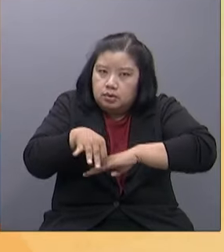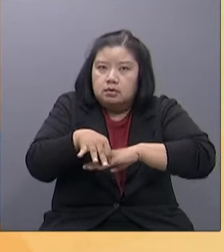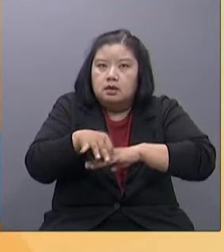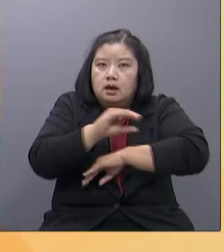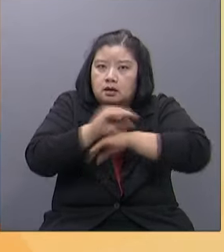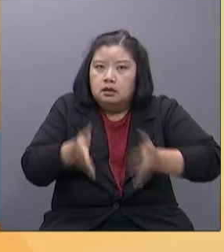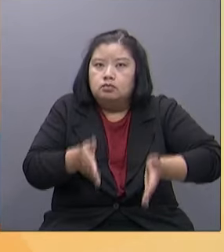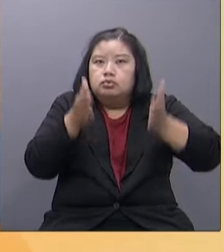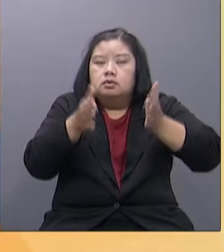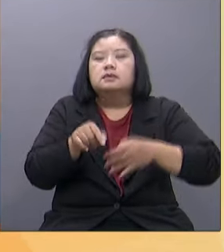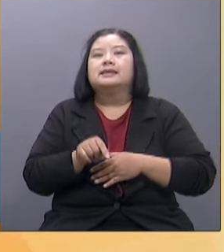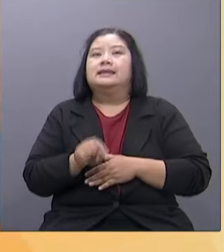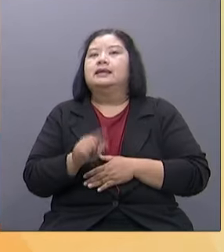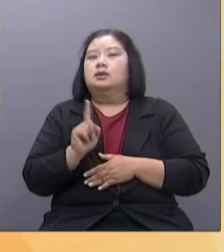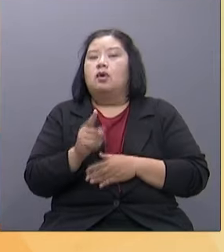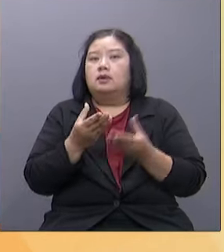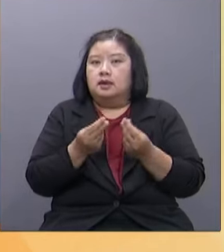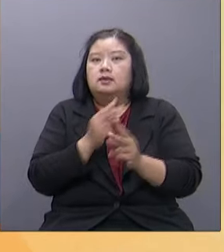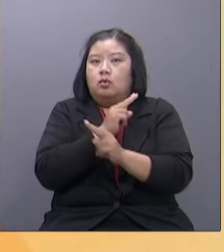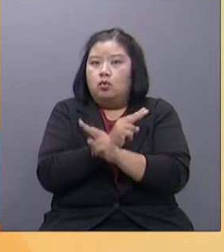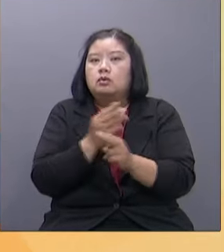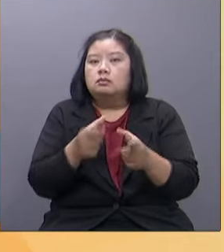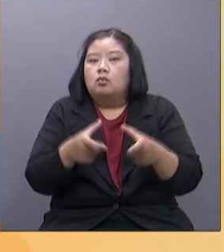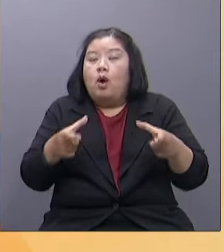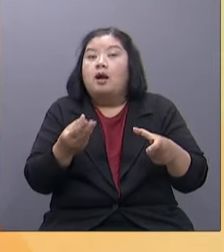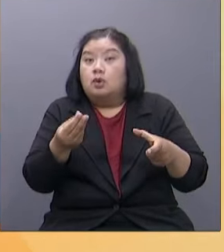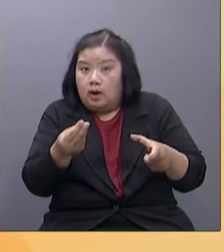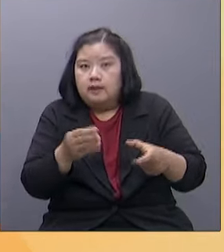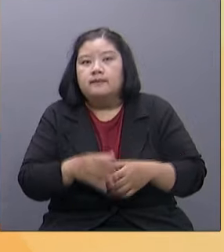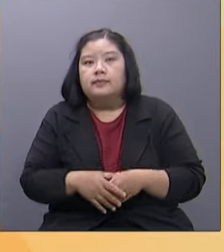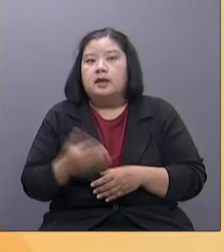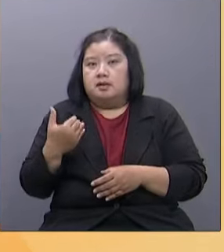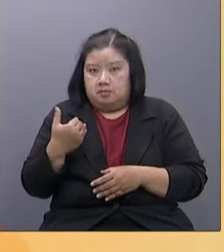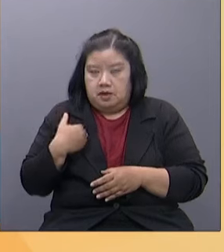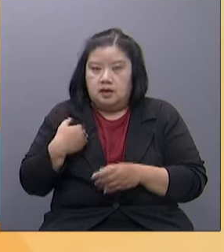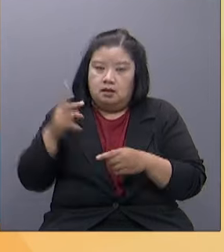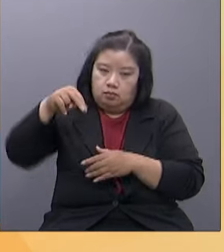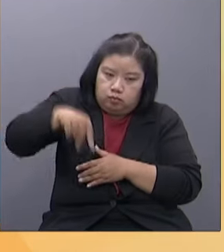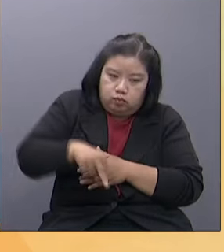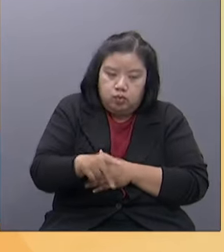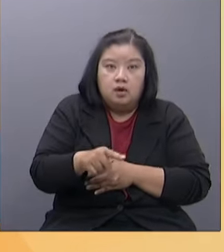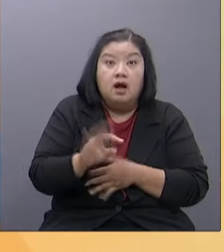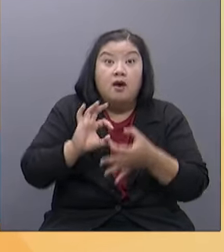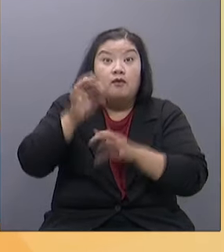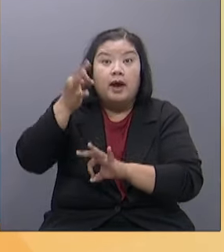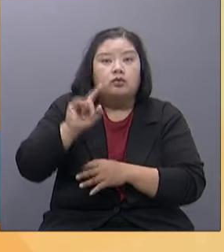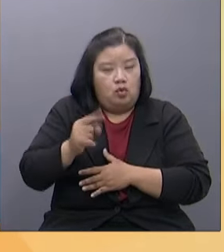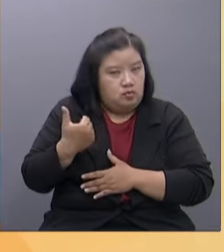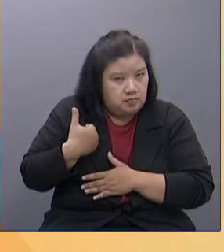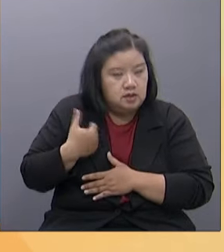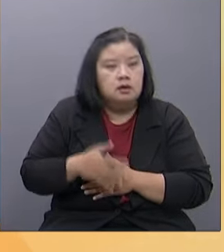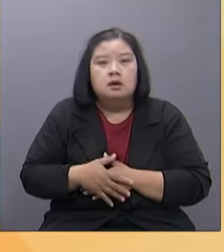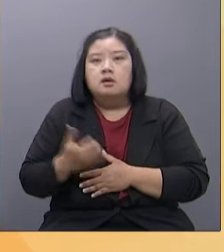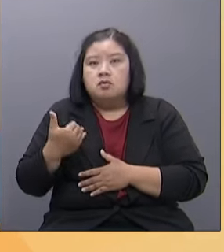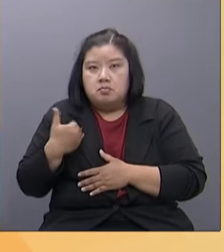จะนะครับมีขนาดกว้างยาวเท่าไหร่นะครับนะฮะทางหนีไฟต้องมีแน่นอนนะครับการนะครับจะใช้เครื่องตรวจจับ